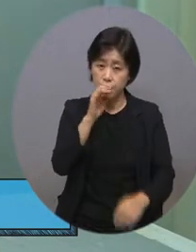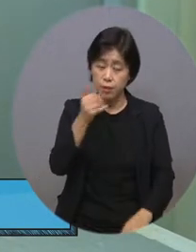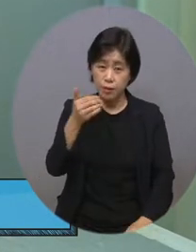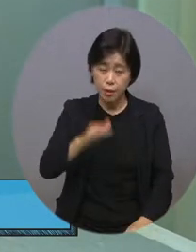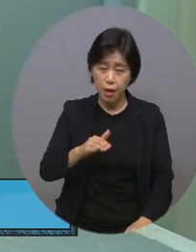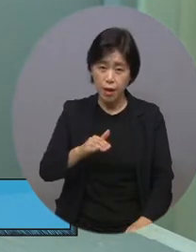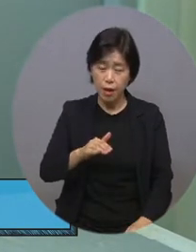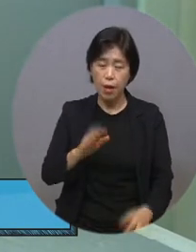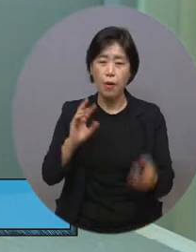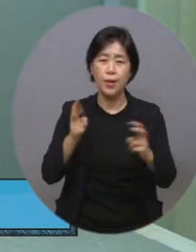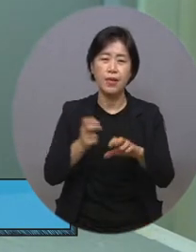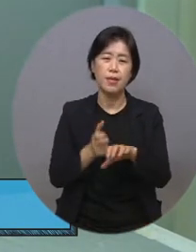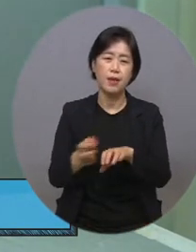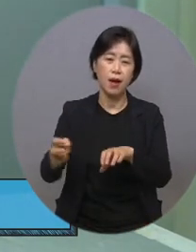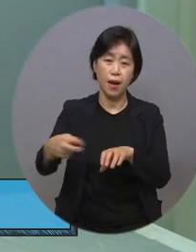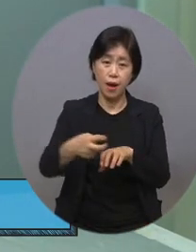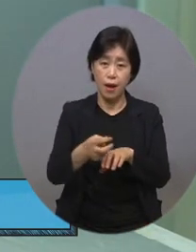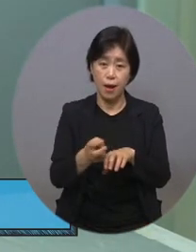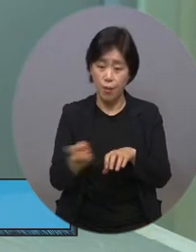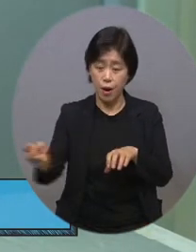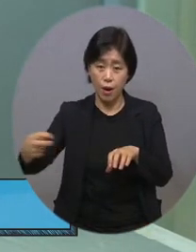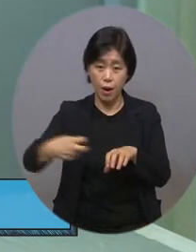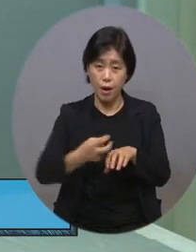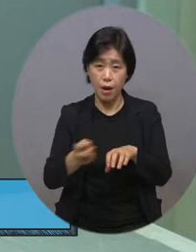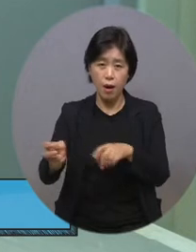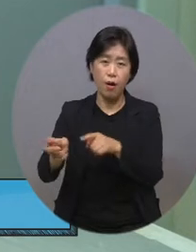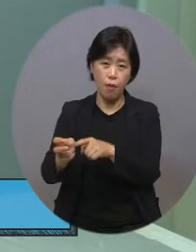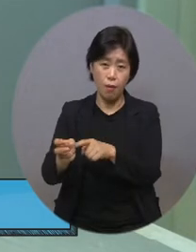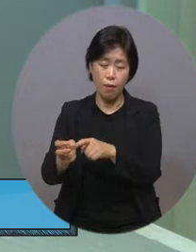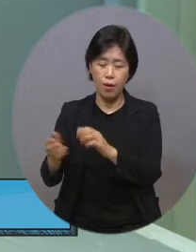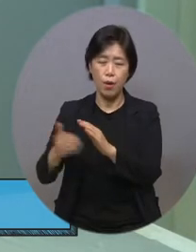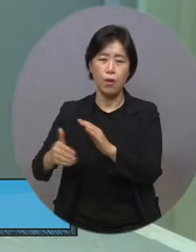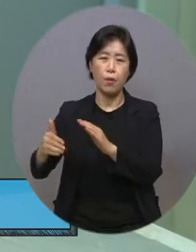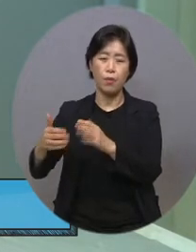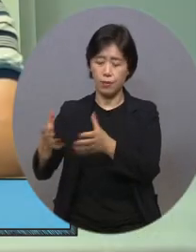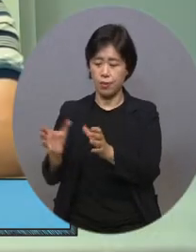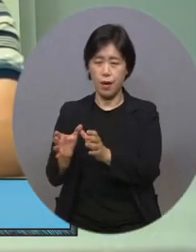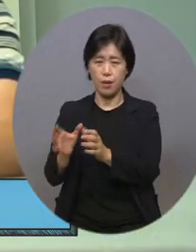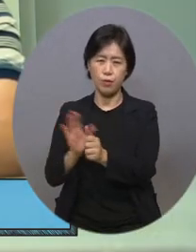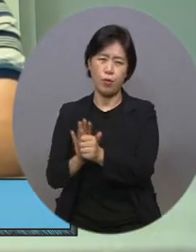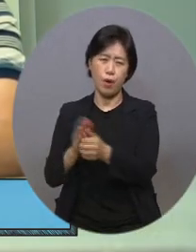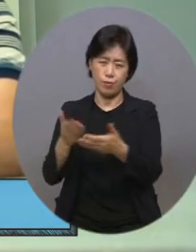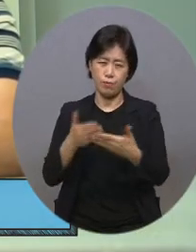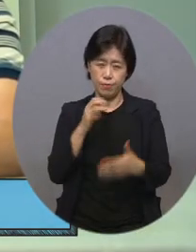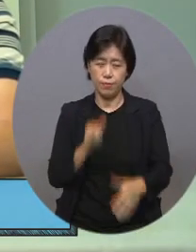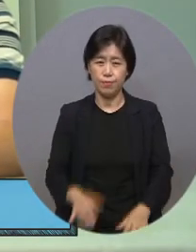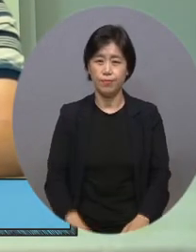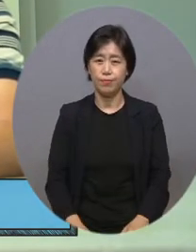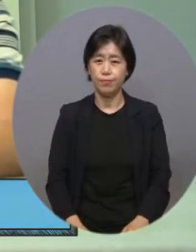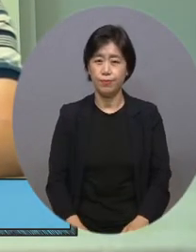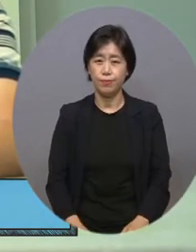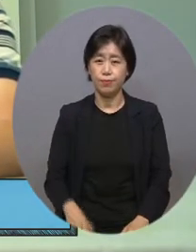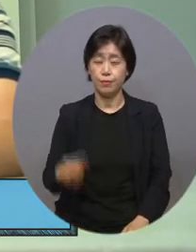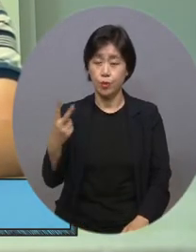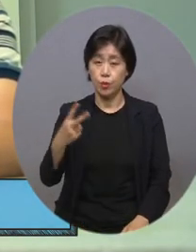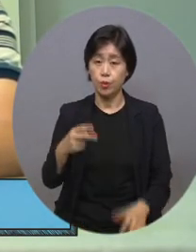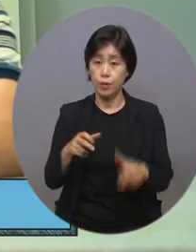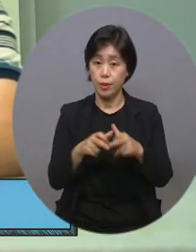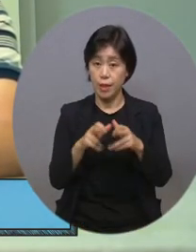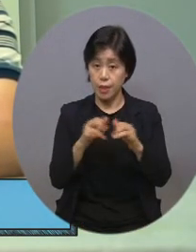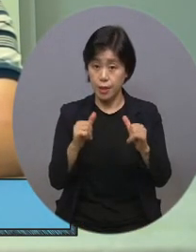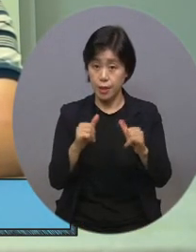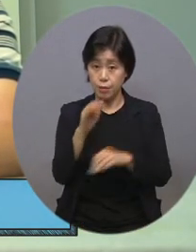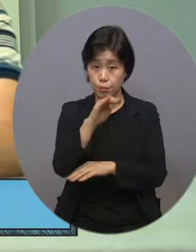운행할 수 있는 차량에 대한 부분도 장애인 고용공단의 지원금으로서 구입을 하였습니다. 그리고 저희가 장애 표준